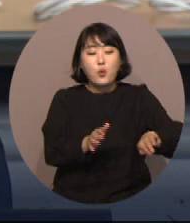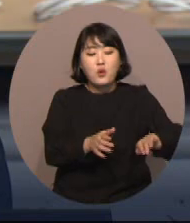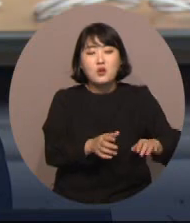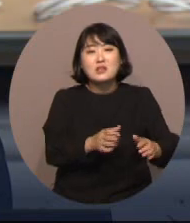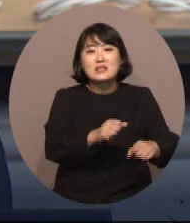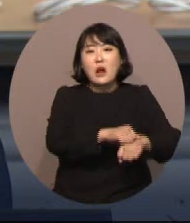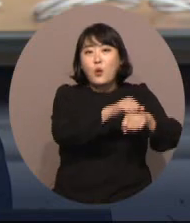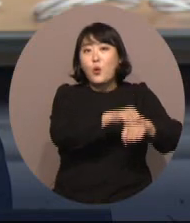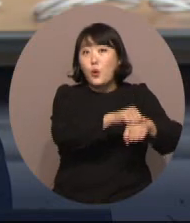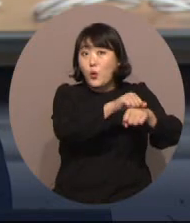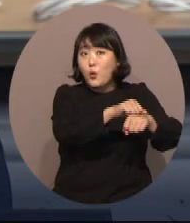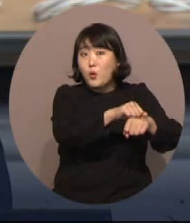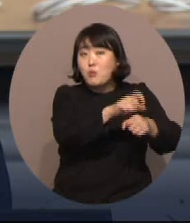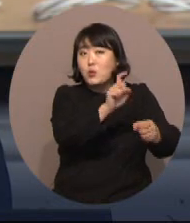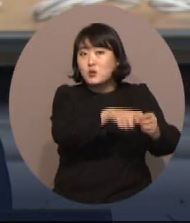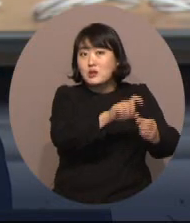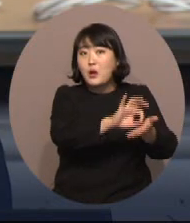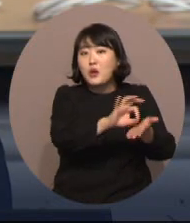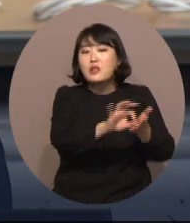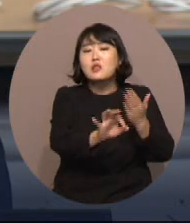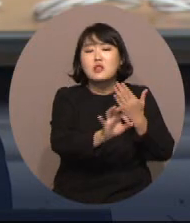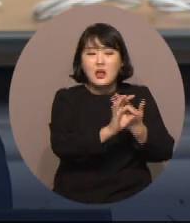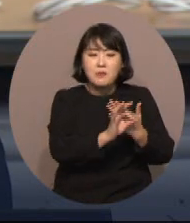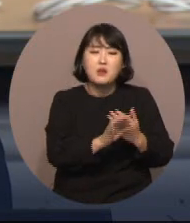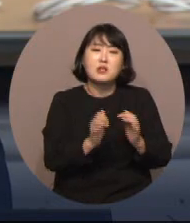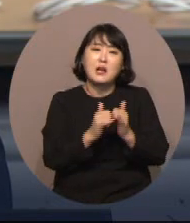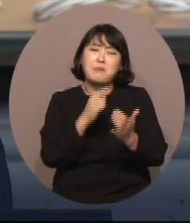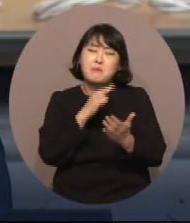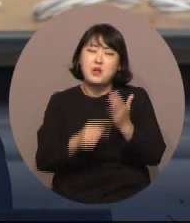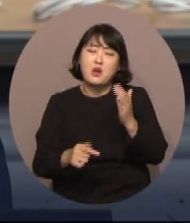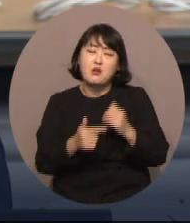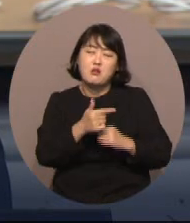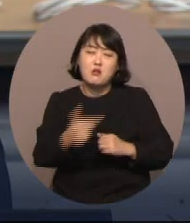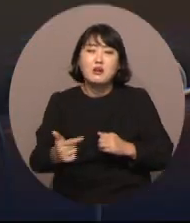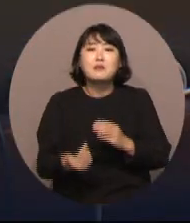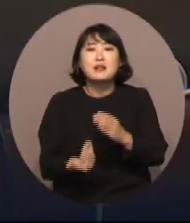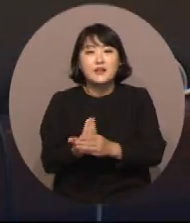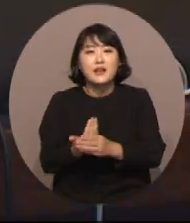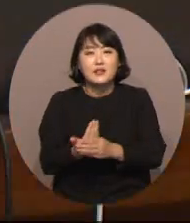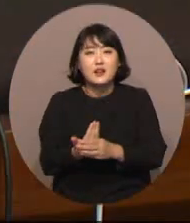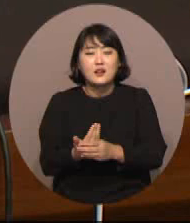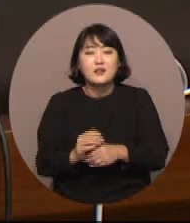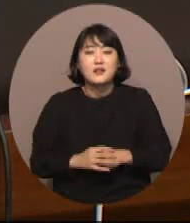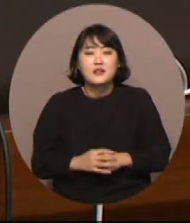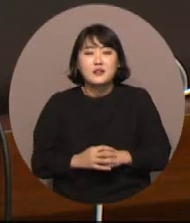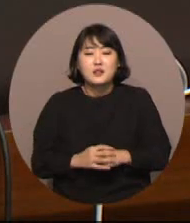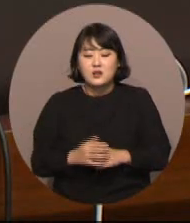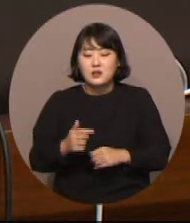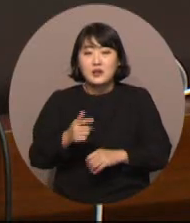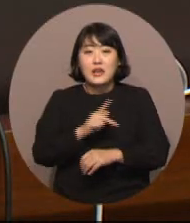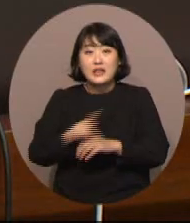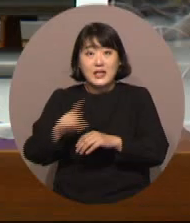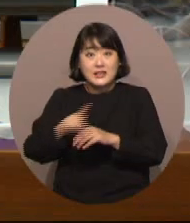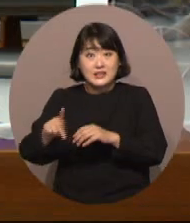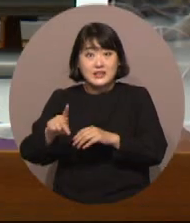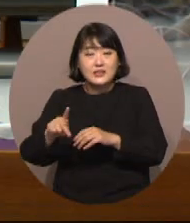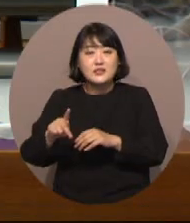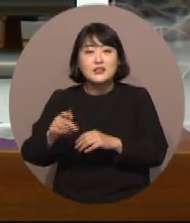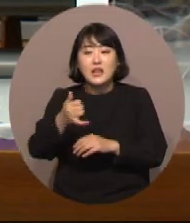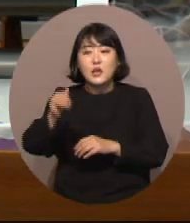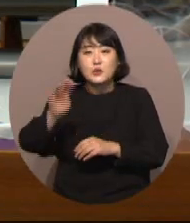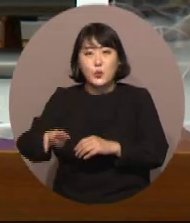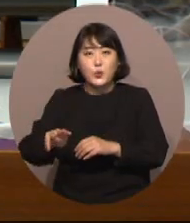쓰고 있었다면 굉장히 복합적인 원인으로 이런 인명 피해가 대량으로 발생했다. KTX 세종역 설치를 놓고는